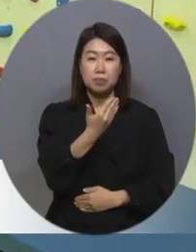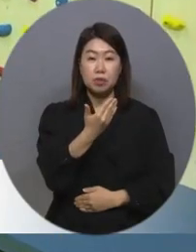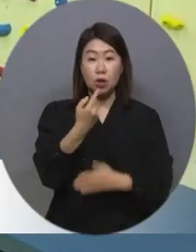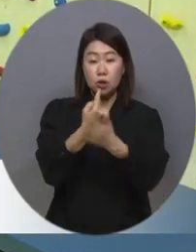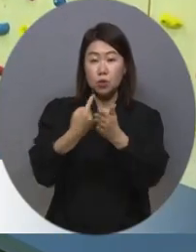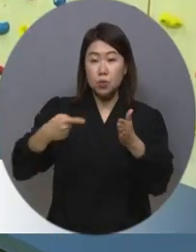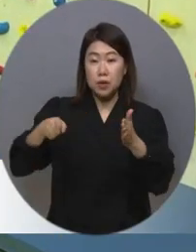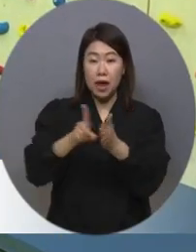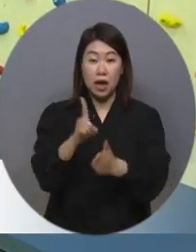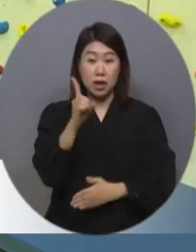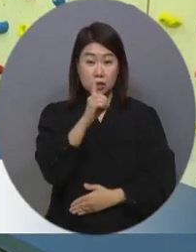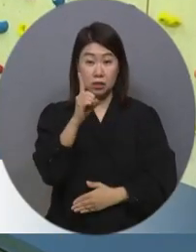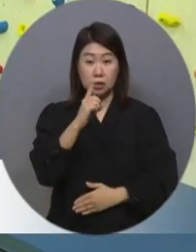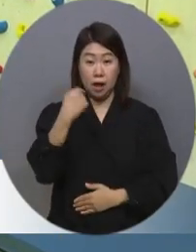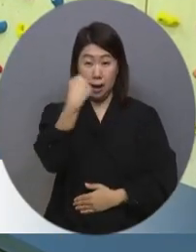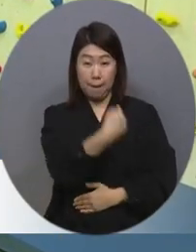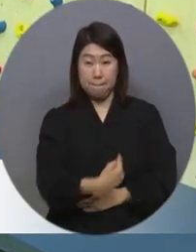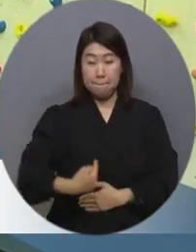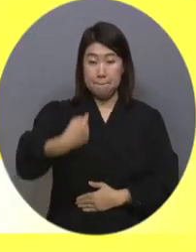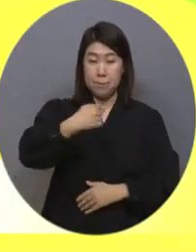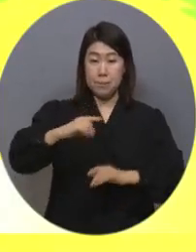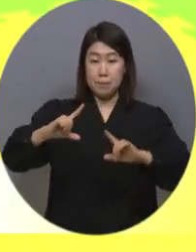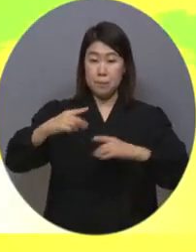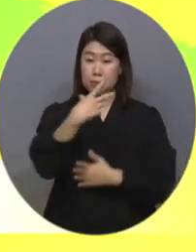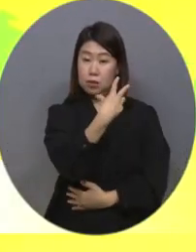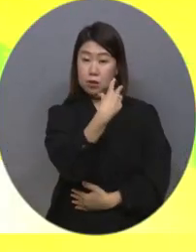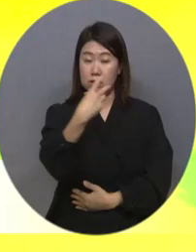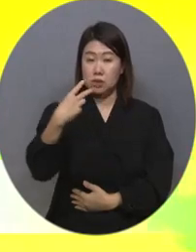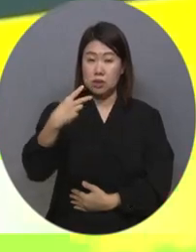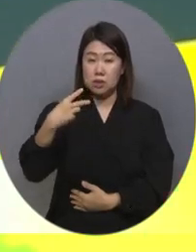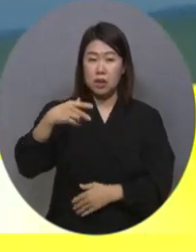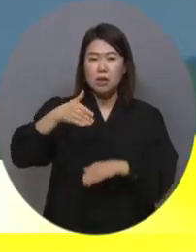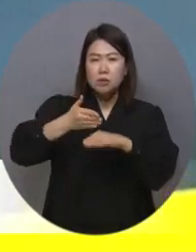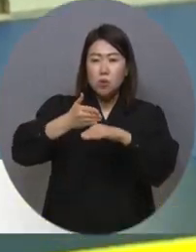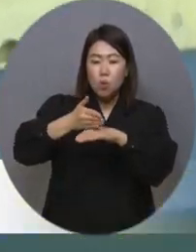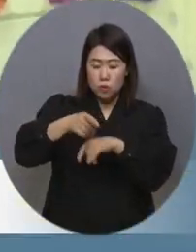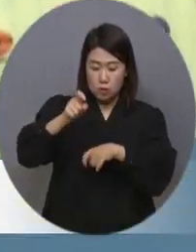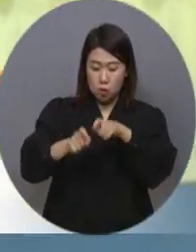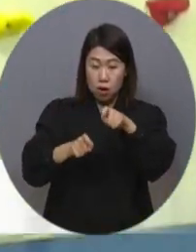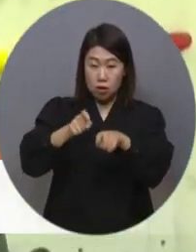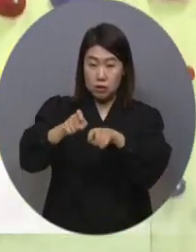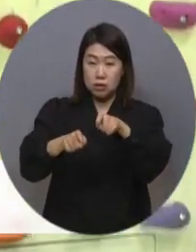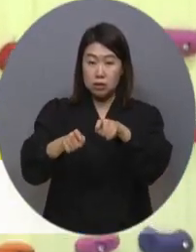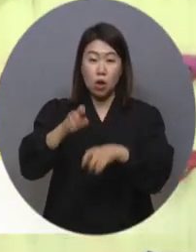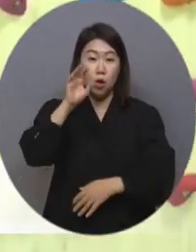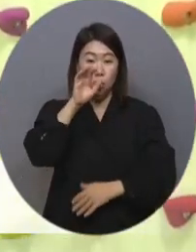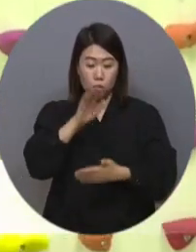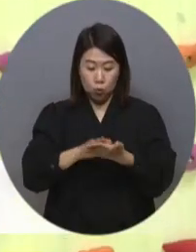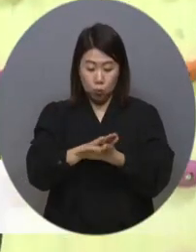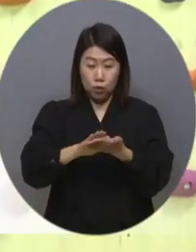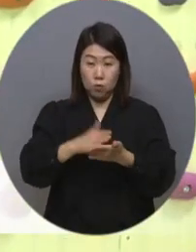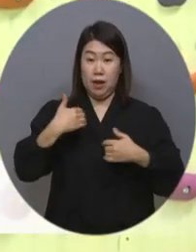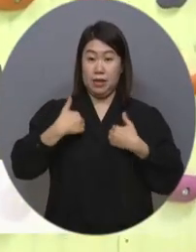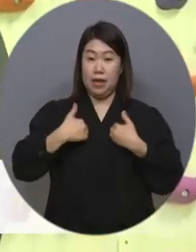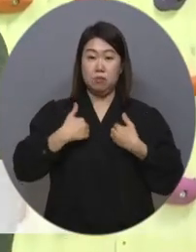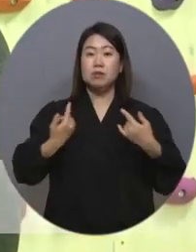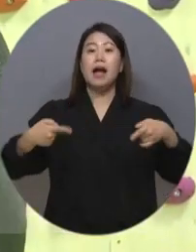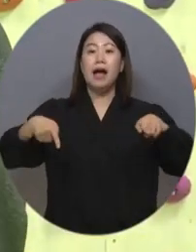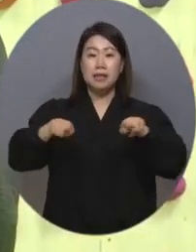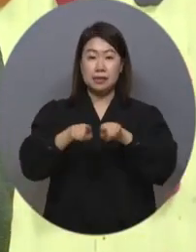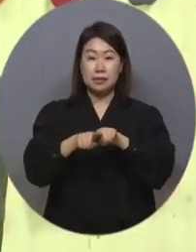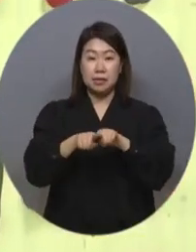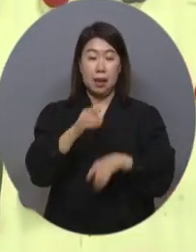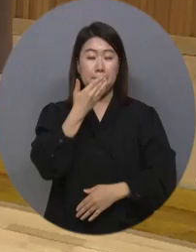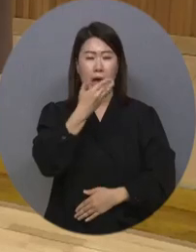위해 디지털 모션인식 콘텐츠, 스마트 워킹 등 놀이와 게임을 활용한 활동을 한 공간에